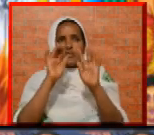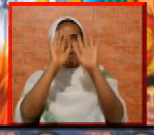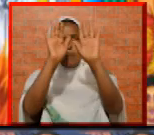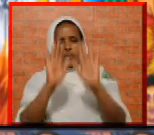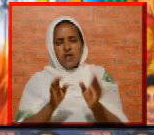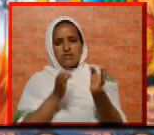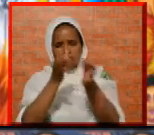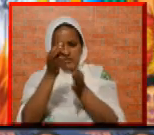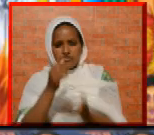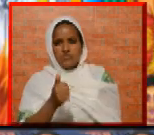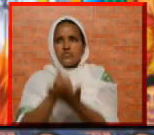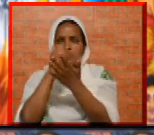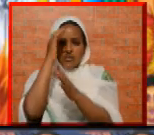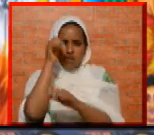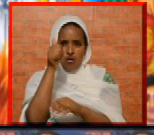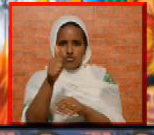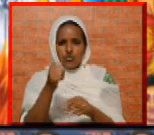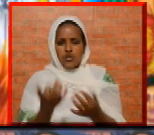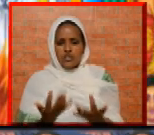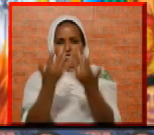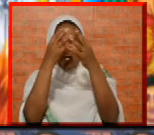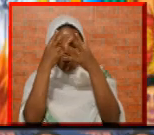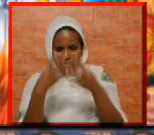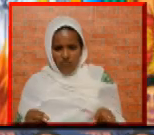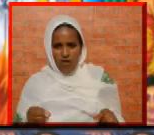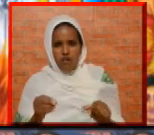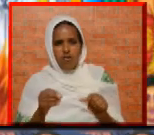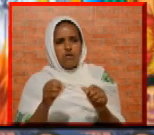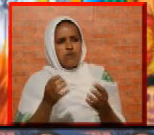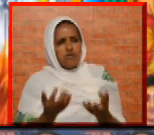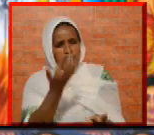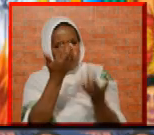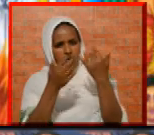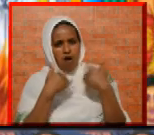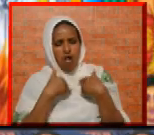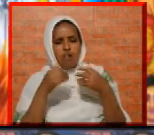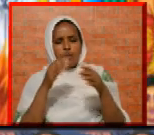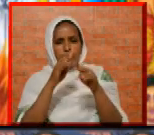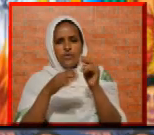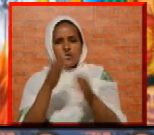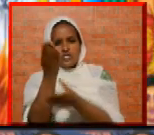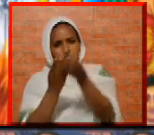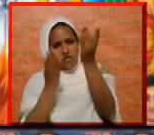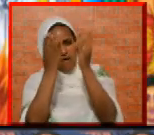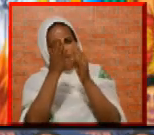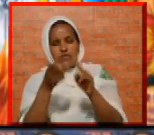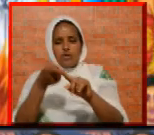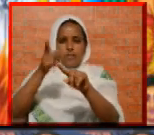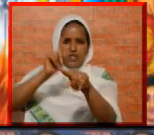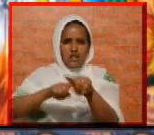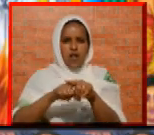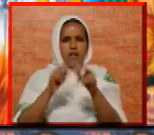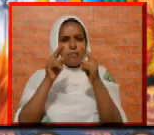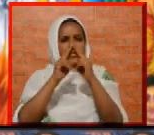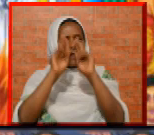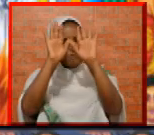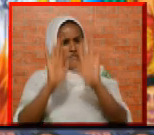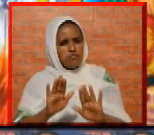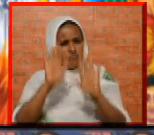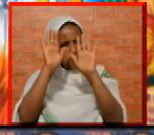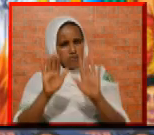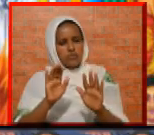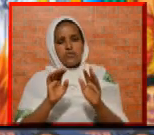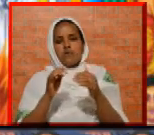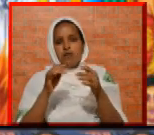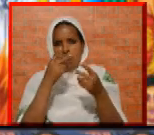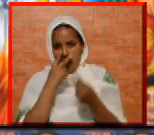በታምራት ይገልጣቸዋል። ይረዳቸዋል። እሳት ያጠፋላቸዋል። ነበልባል ያበርድላቸዋል። የተሳለ ሰይፍ ይመልስላቸዋል። ድንቅ ድንቅ